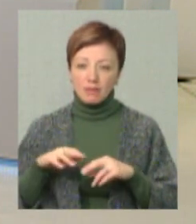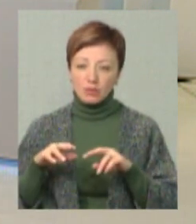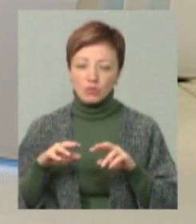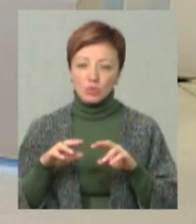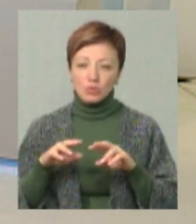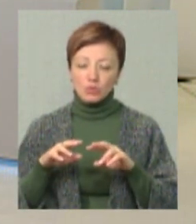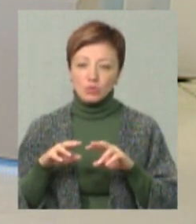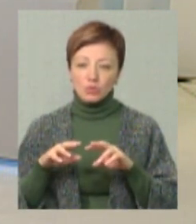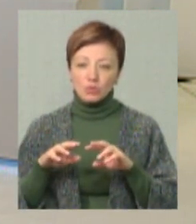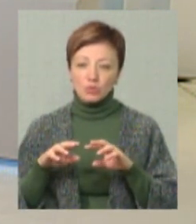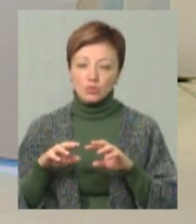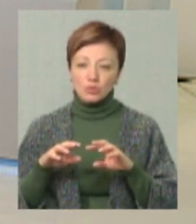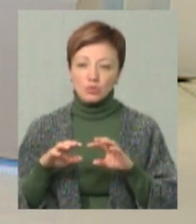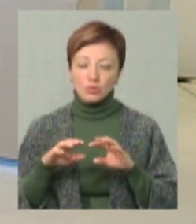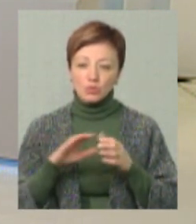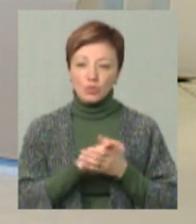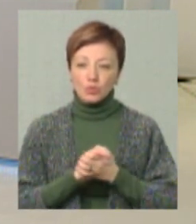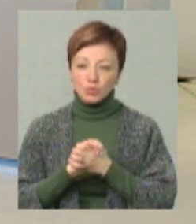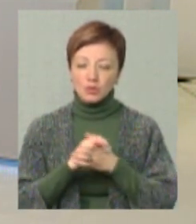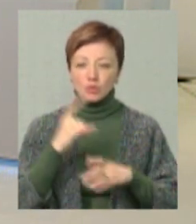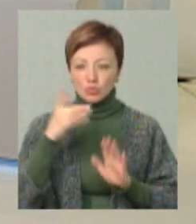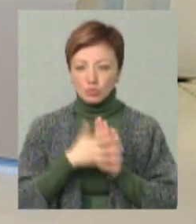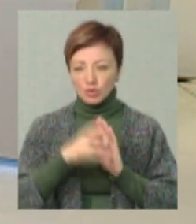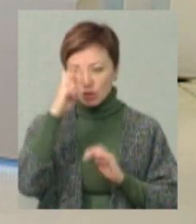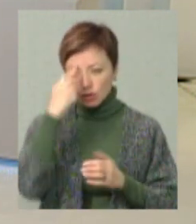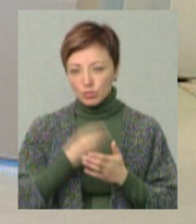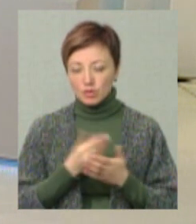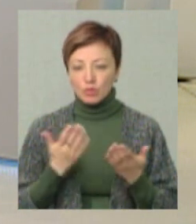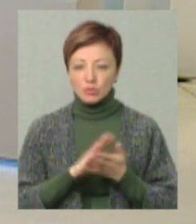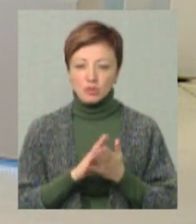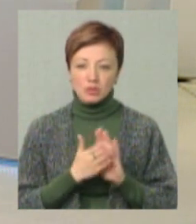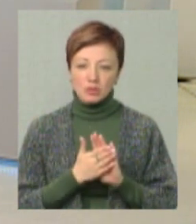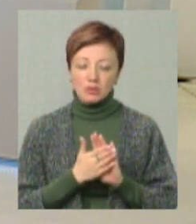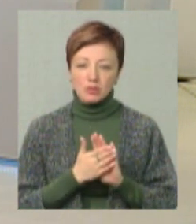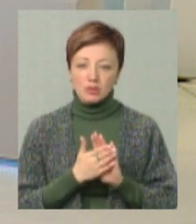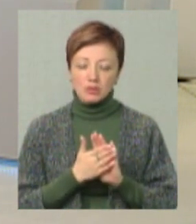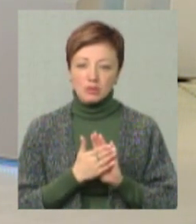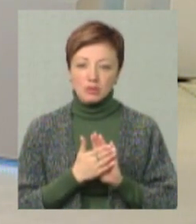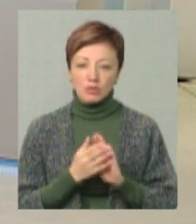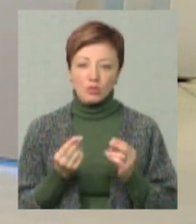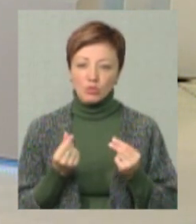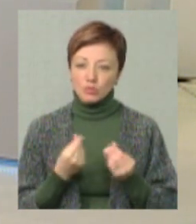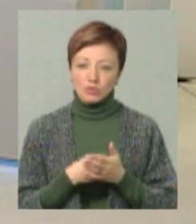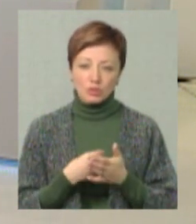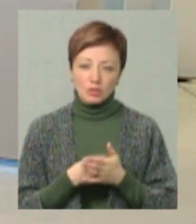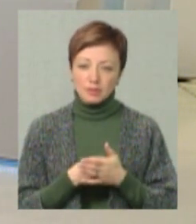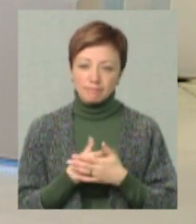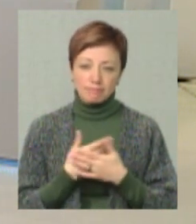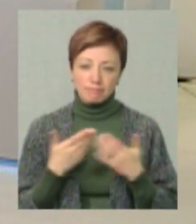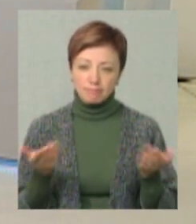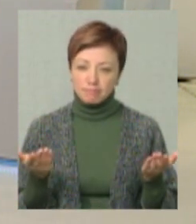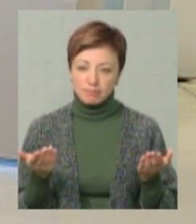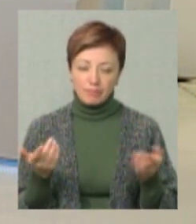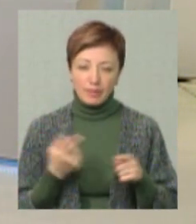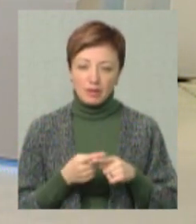Євросоюзу. Я прекрасно розумію, в якому стані зараз державний бюджет і про те, що там грошей в бюджеті